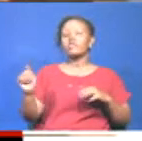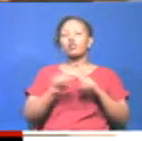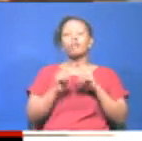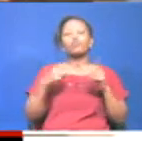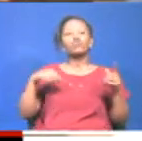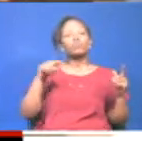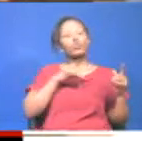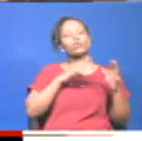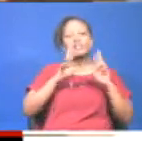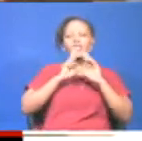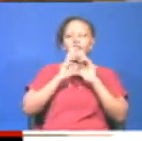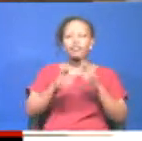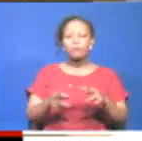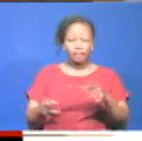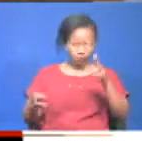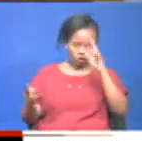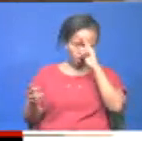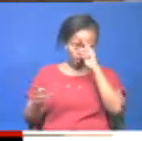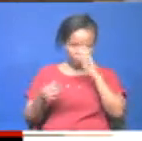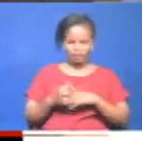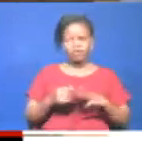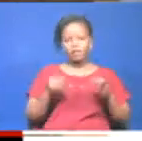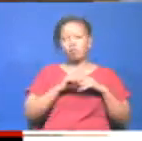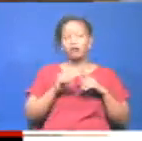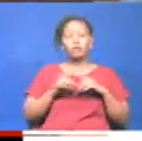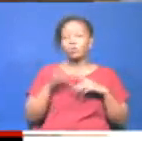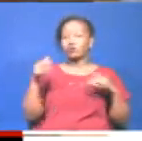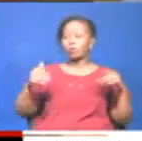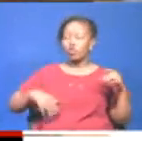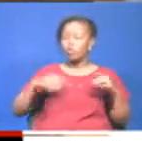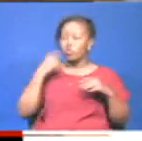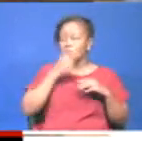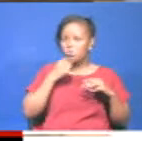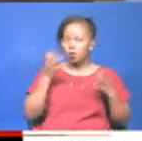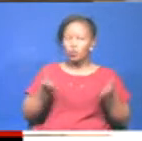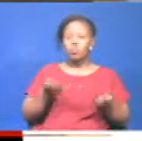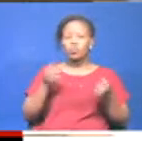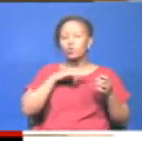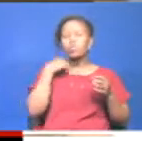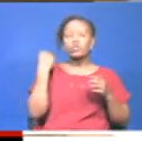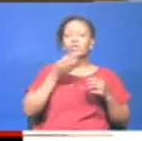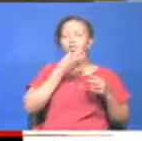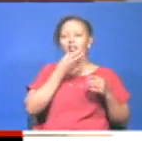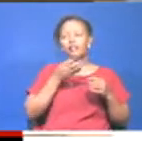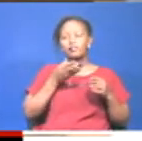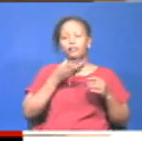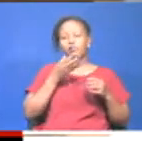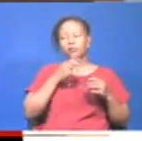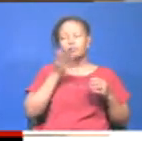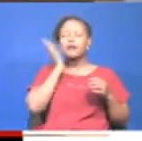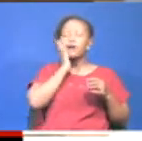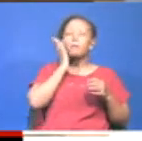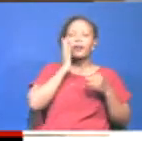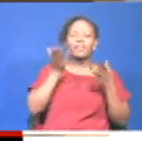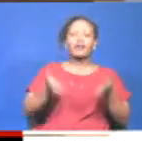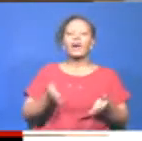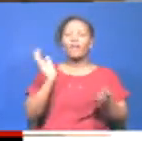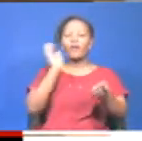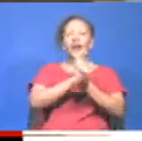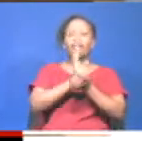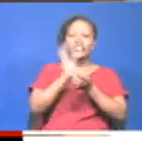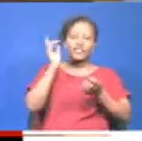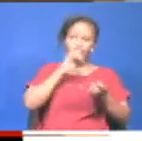polisi. Mara moja kijana mwenye ambaye aliua mama yake akashikwa. Bila ninapoongea saa hizi kwa police station Serem anaendelea